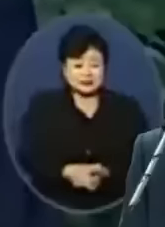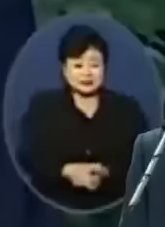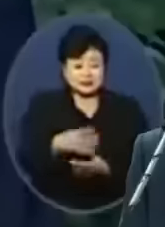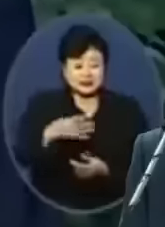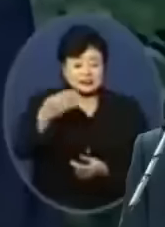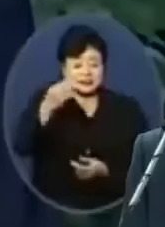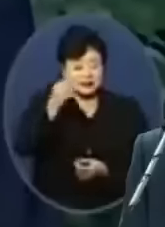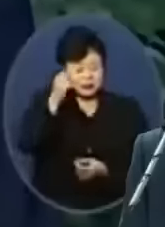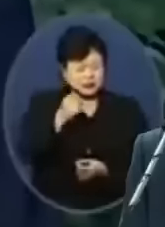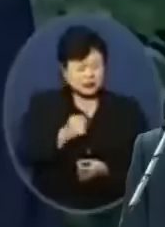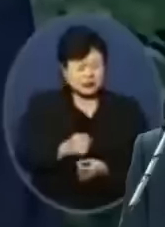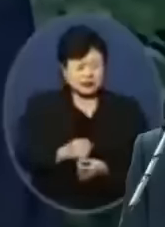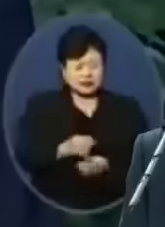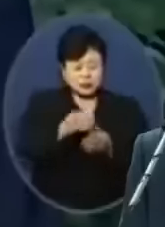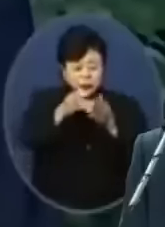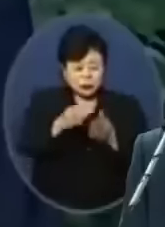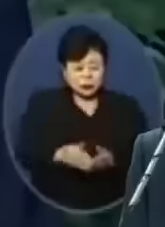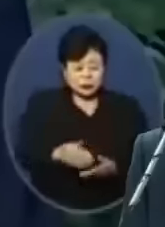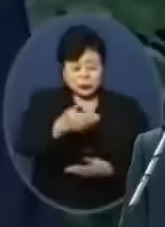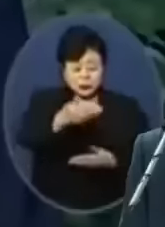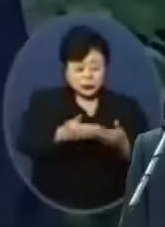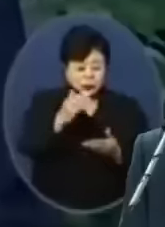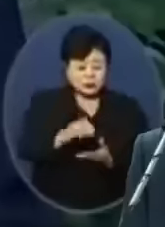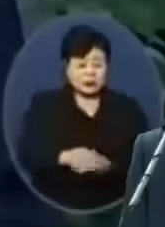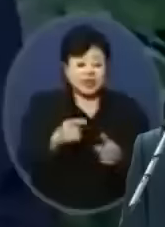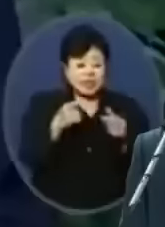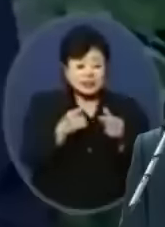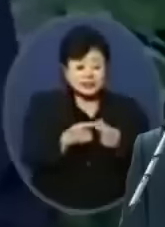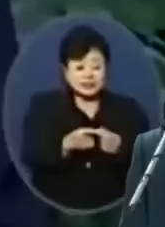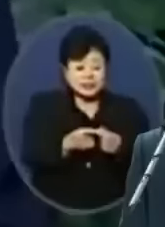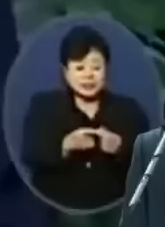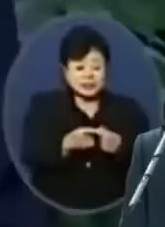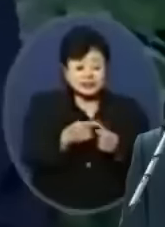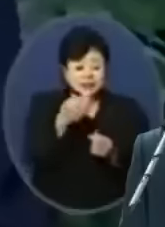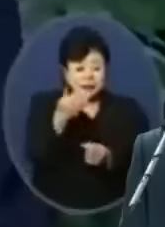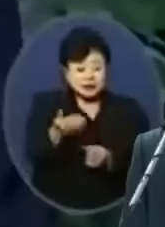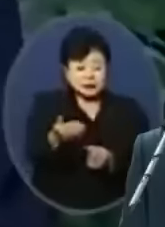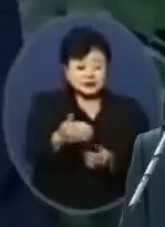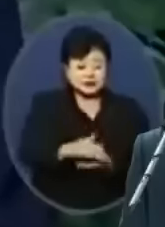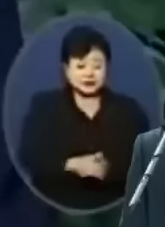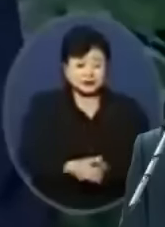4차원의 영성을 통해서 교통이 되는 것입니다. 첫째로 여러분은